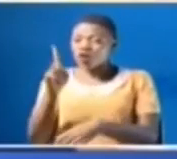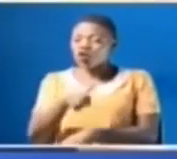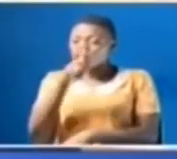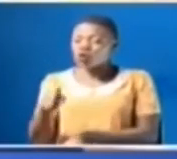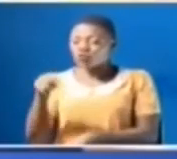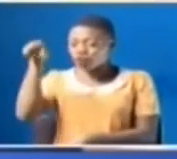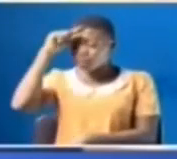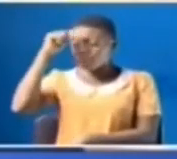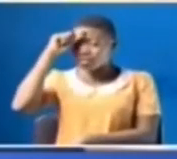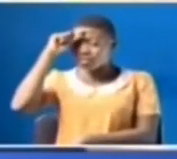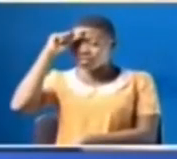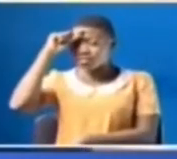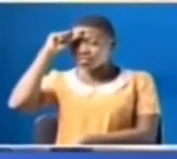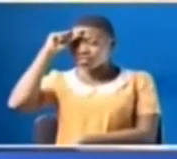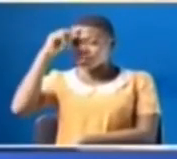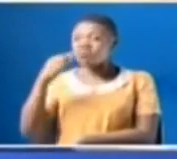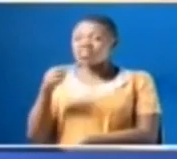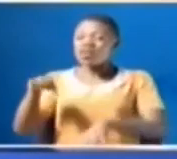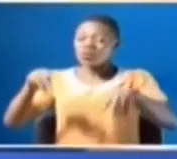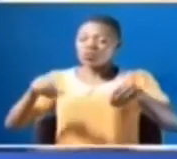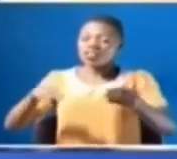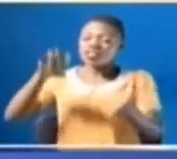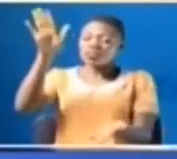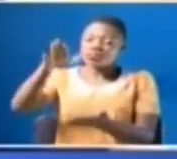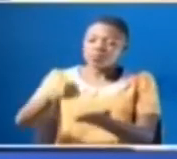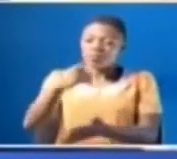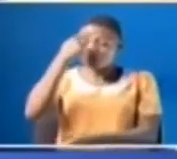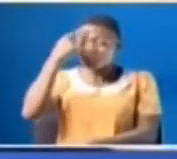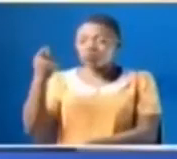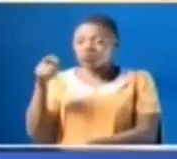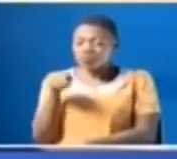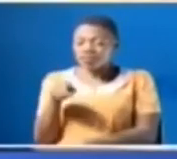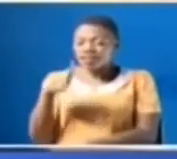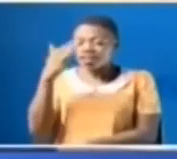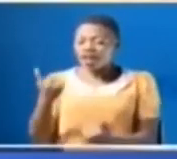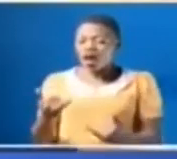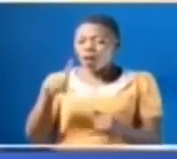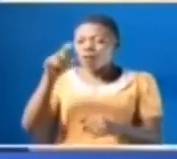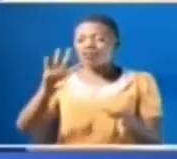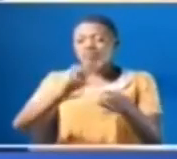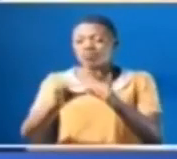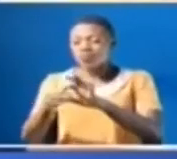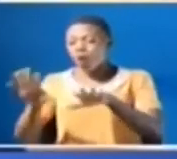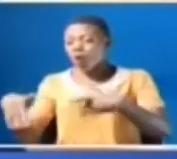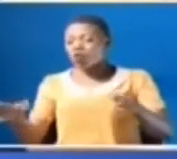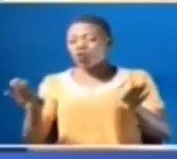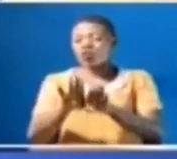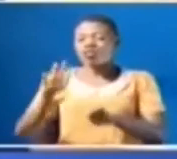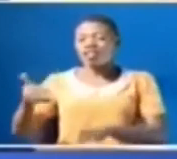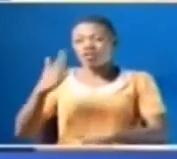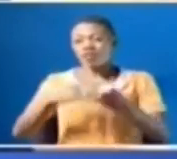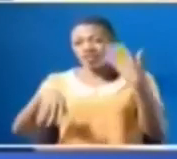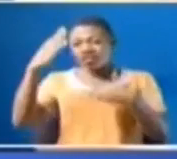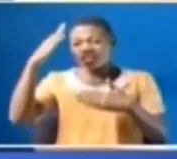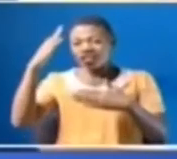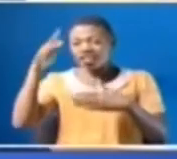sasa ile quality imeenda chini kwa sababu ya hiyo, sasa wacha tuziunganishe ama tufutilie mbali vyuo vikuu vingine. Ni kazi